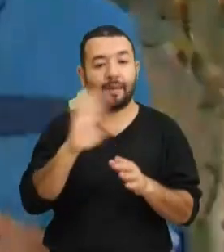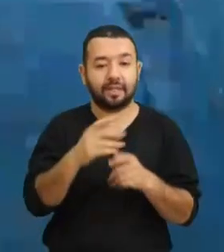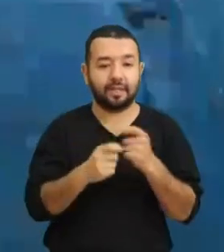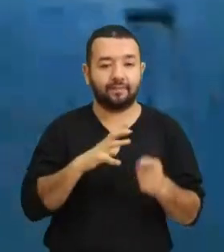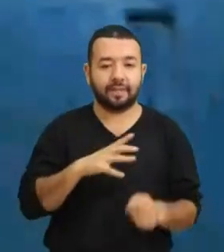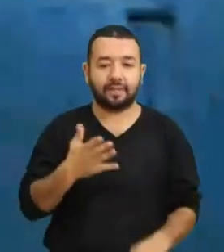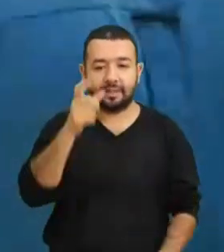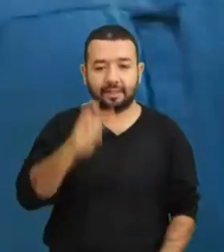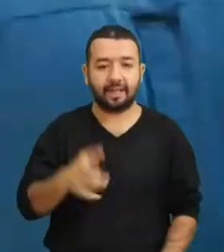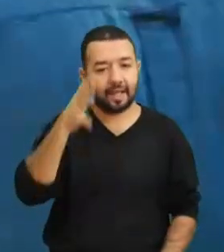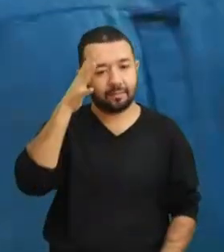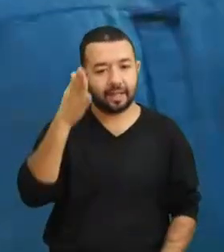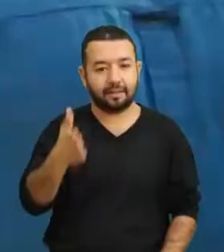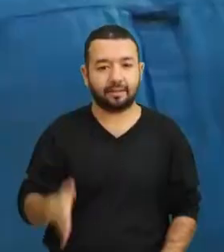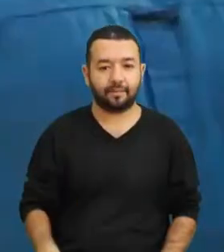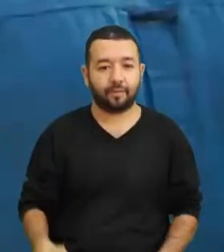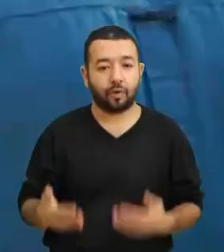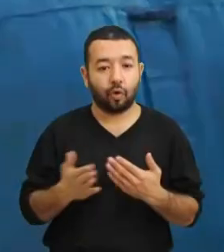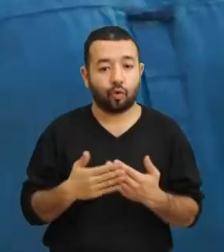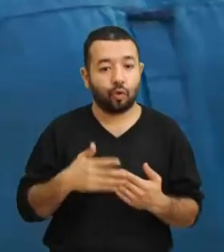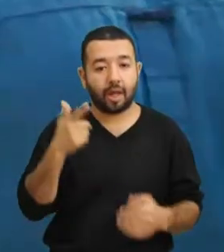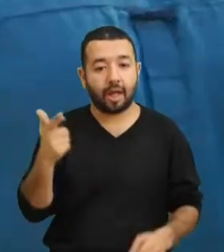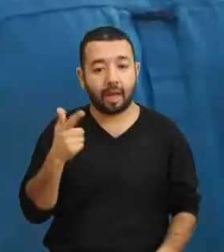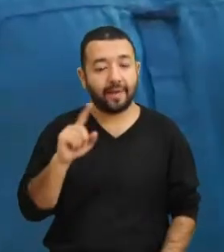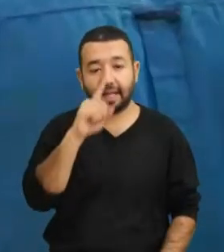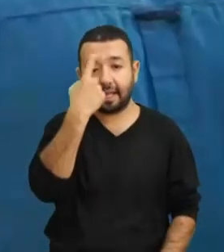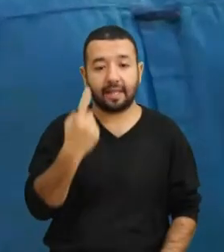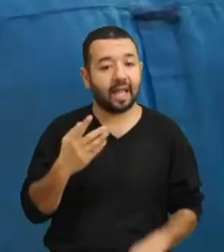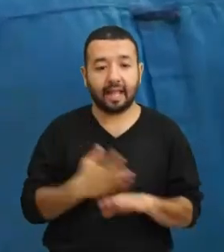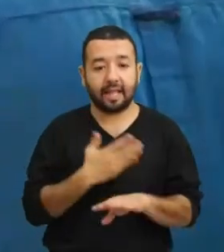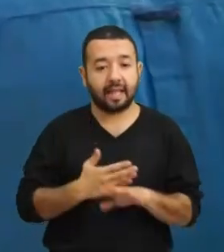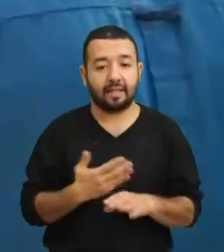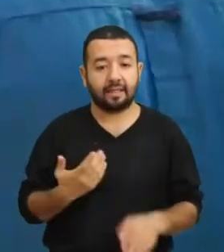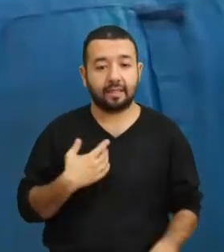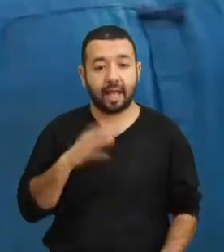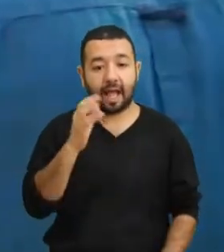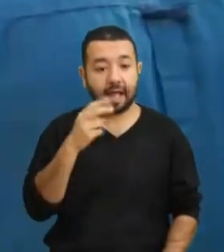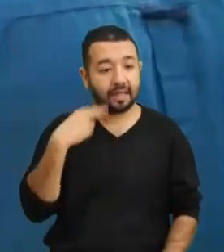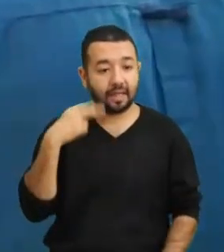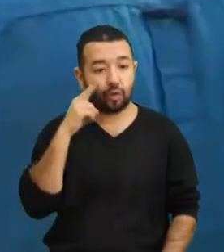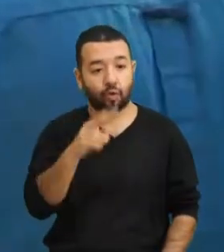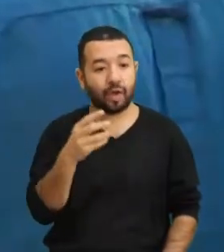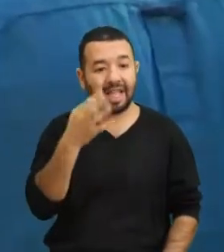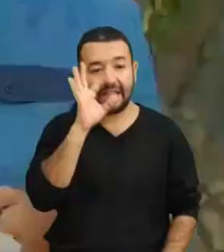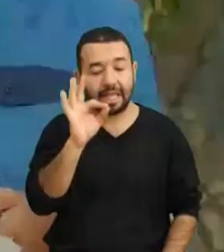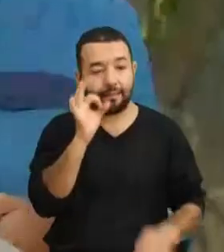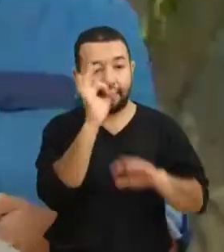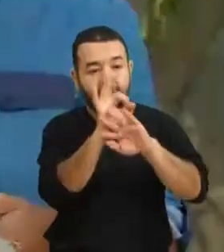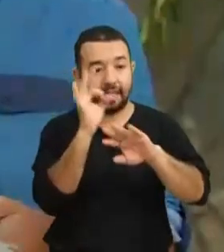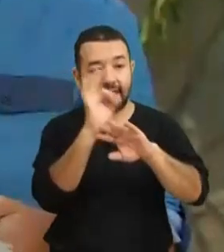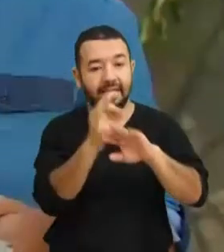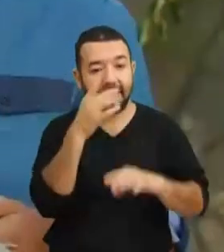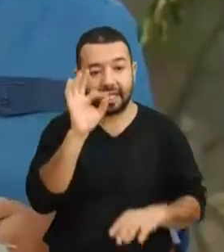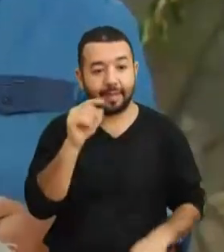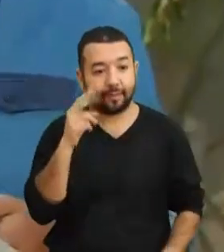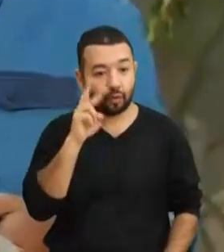Çok safsınız efendim. Düğündeki kameraların tek nedeni efendim, takılan takıları görmek içindir. Siz de ona